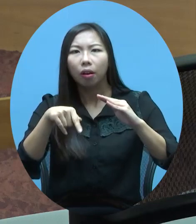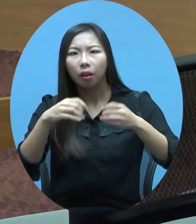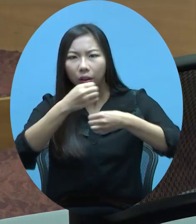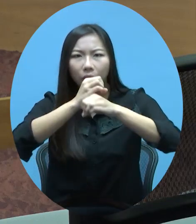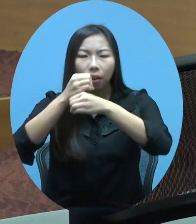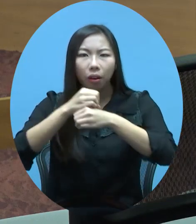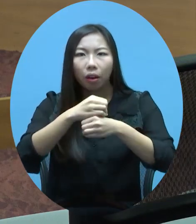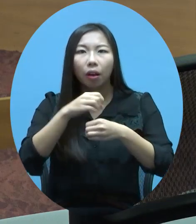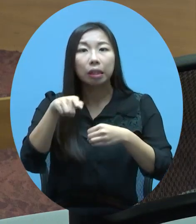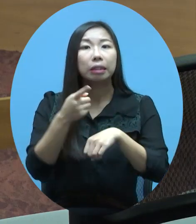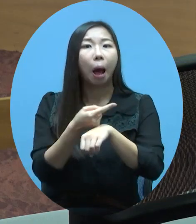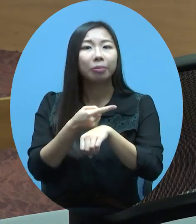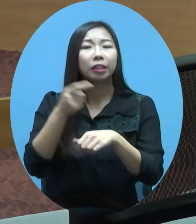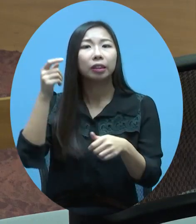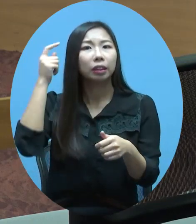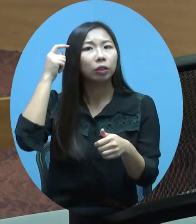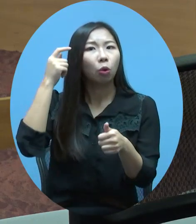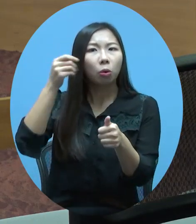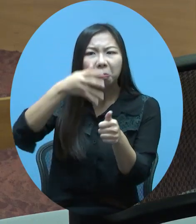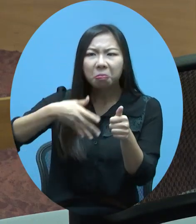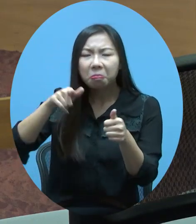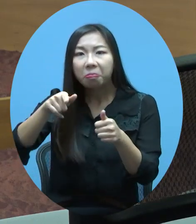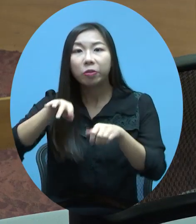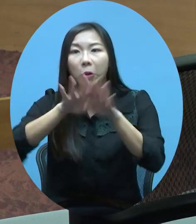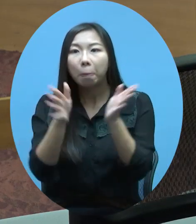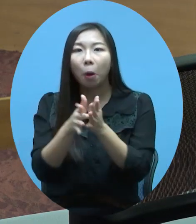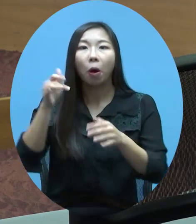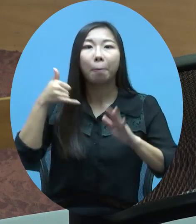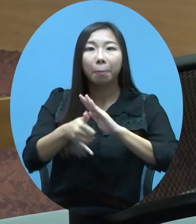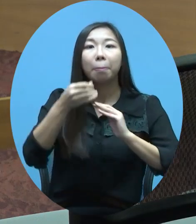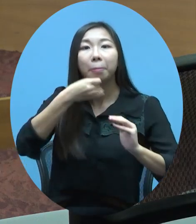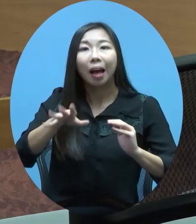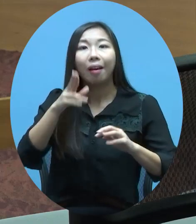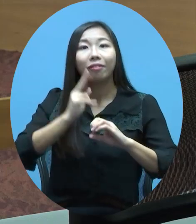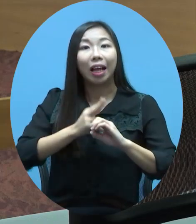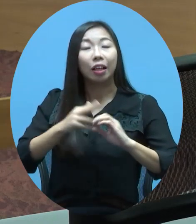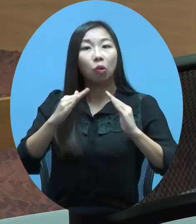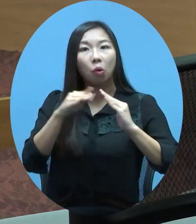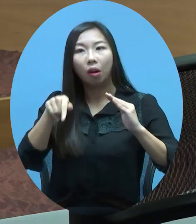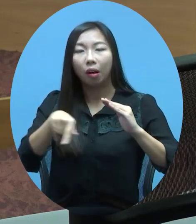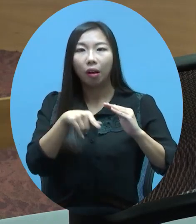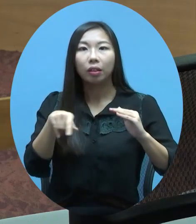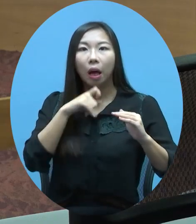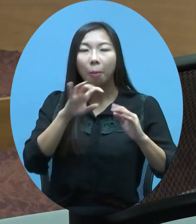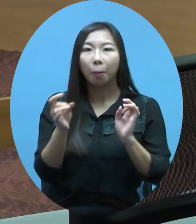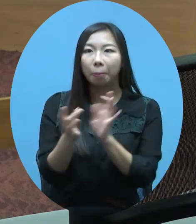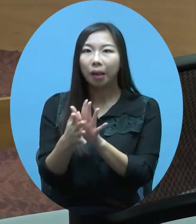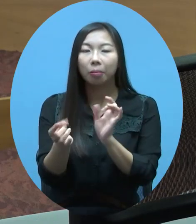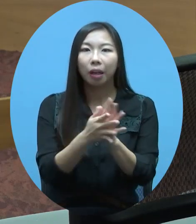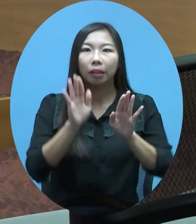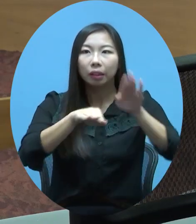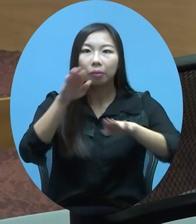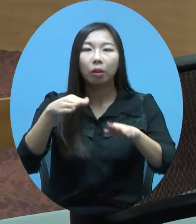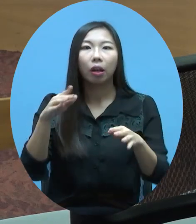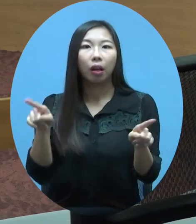哋暫時了解咧，其實所有去過呢啲佛堂嘅確診者咧，佢哋有冇啲係共通接觸過嘅設施，或者佢哋做過啲